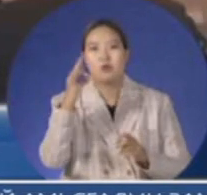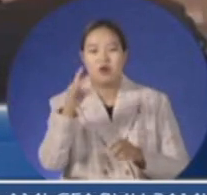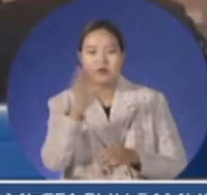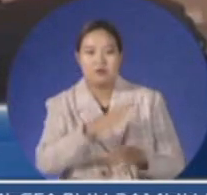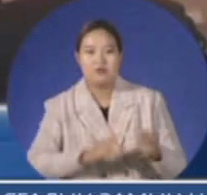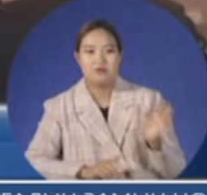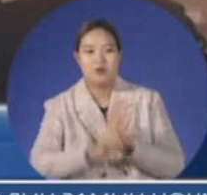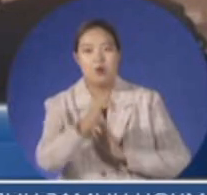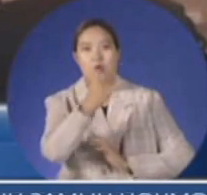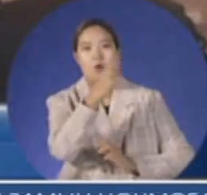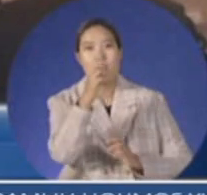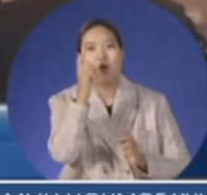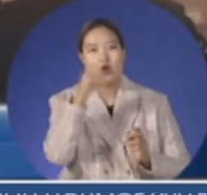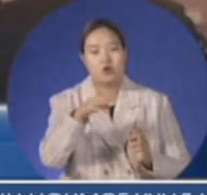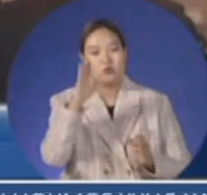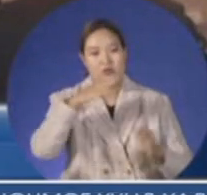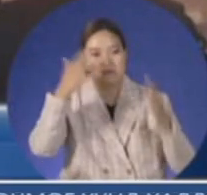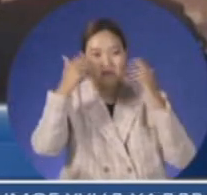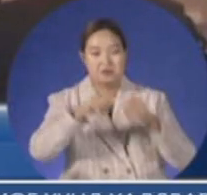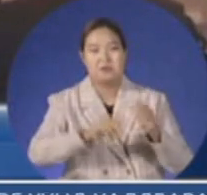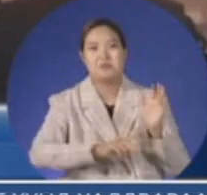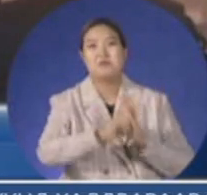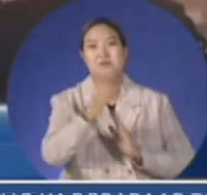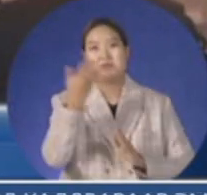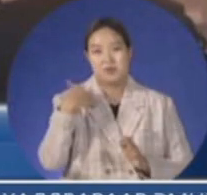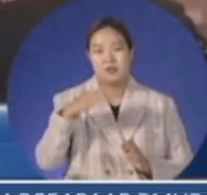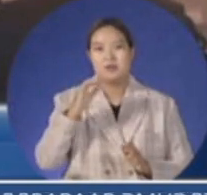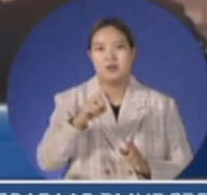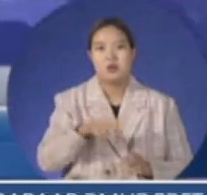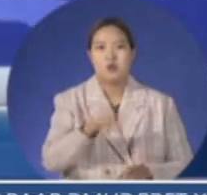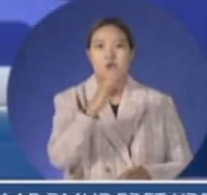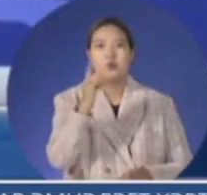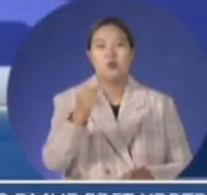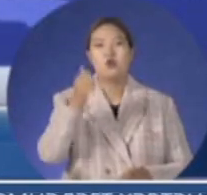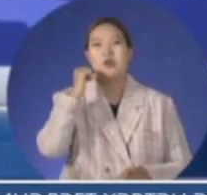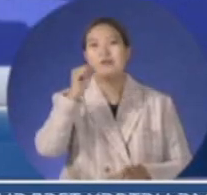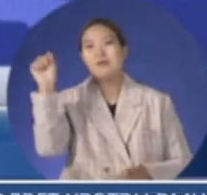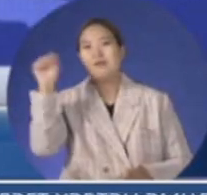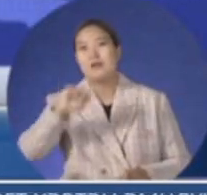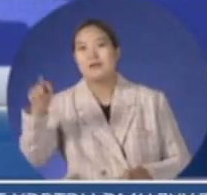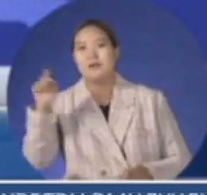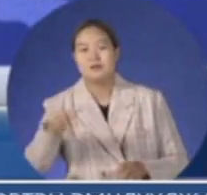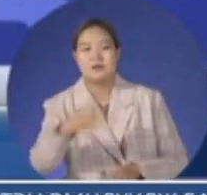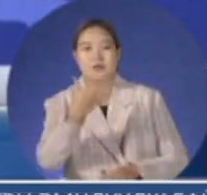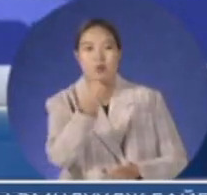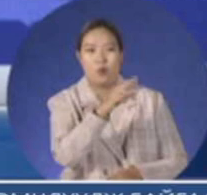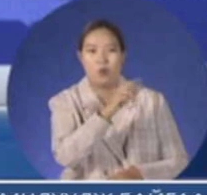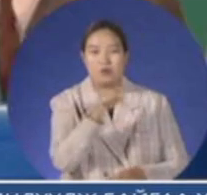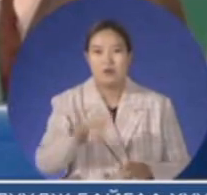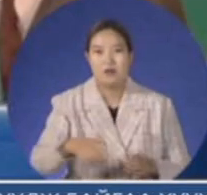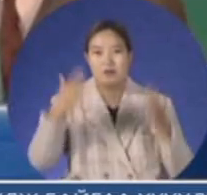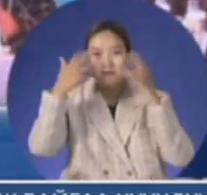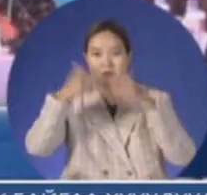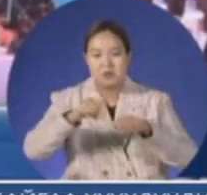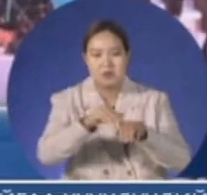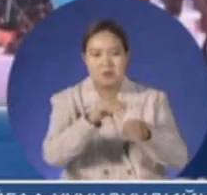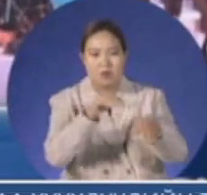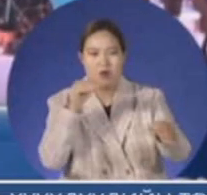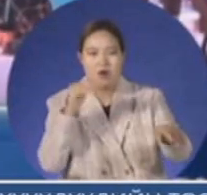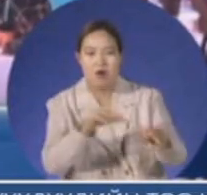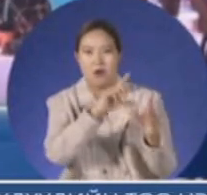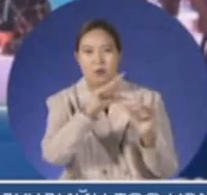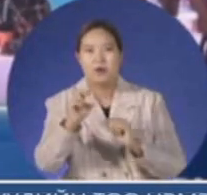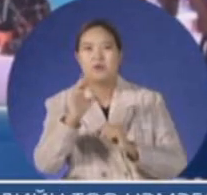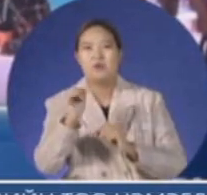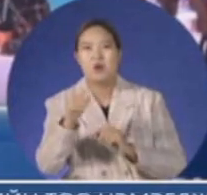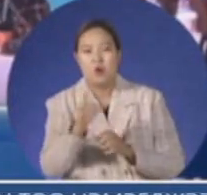Улаанбаатар хотноо зохион байгуулж эхэлсэн төгтөө. Зүүн хойд Азийн дарга нарын 5 дахь удаагийн форум томоохон хотуудын авто замын төвжирлийг бууруулж хүн амын